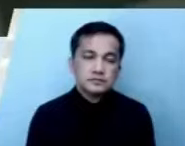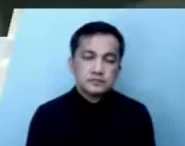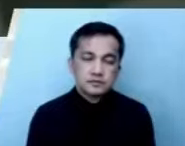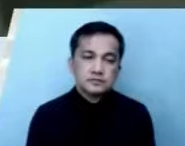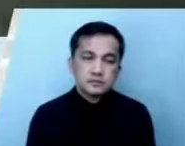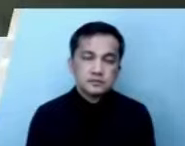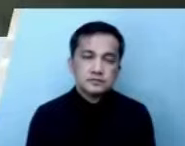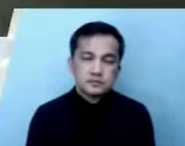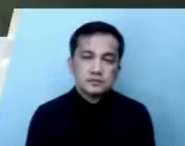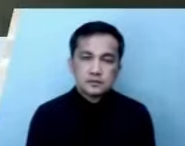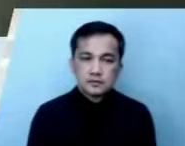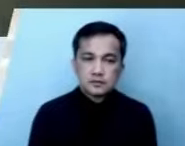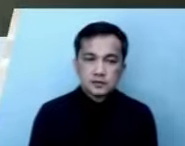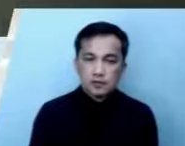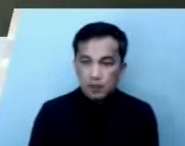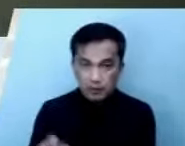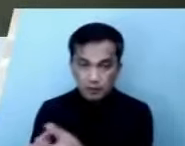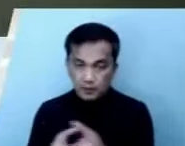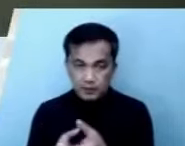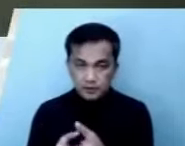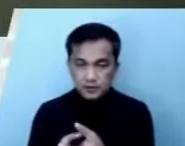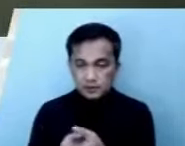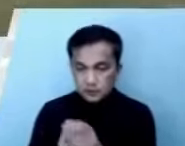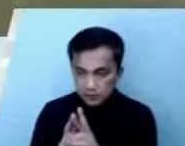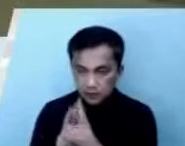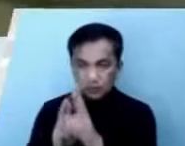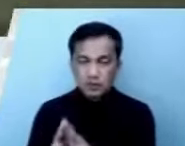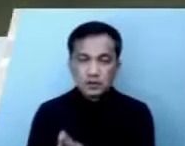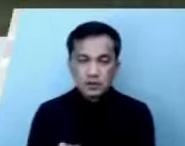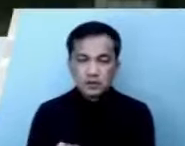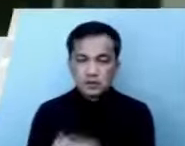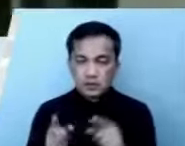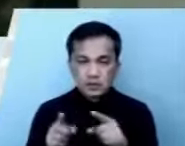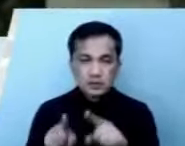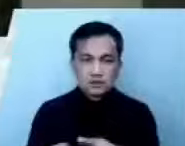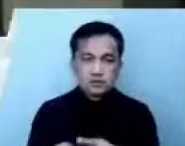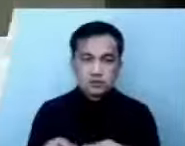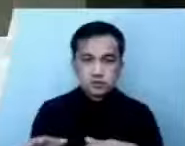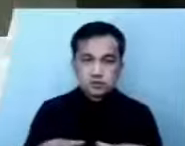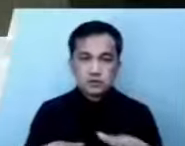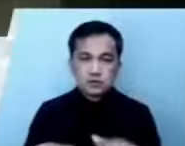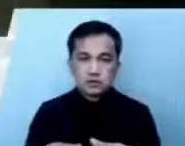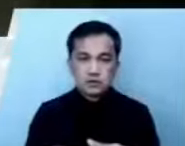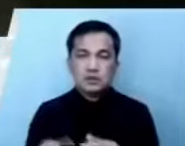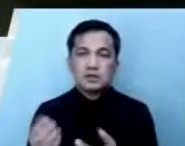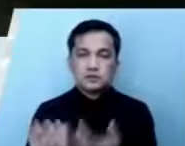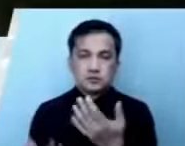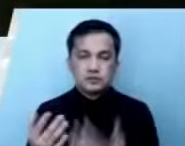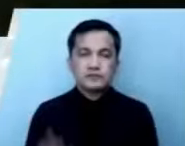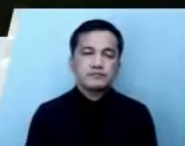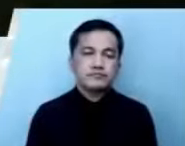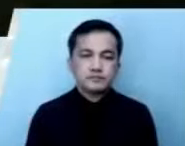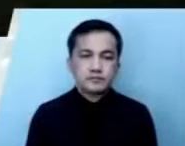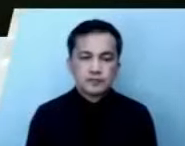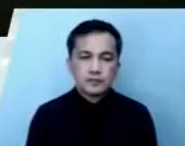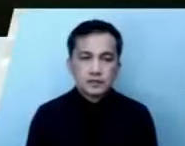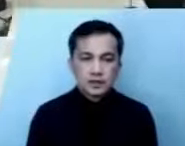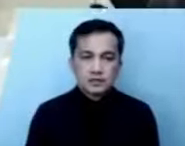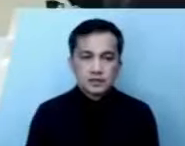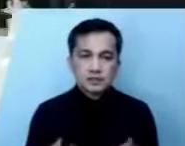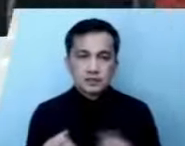Ang mga bumbero, rumesponde rin dahil kaakibat din ng malakas sa lindol ang sunog. Habang nagaganap ang lahat ng